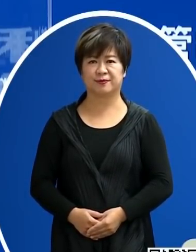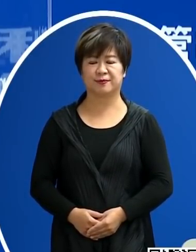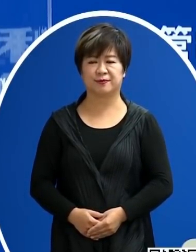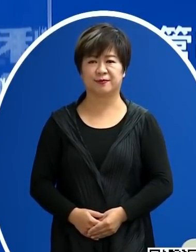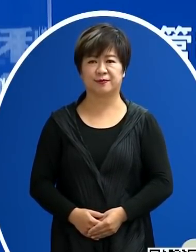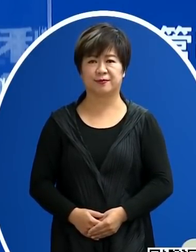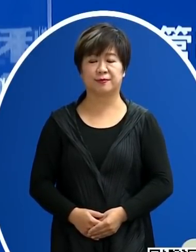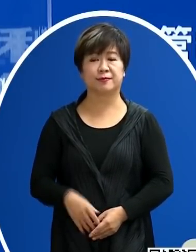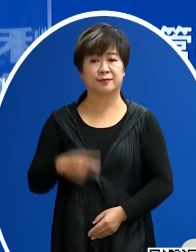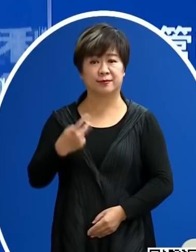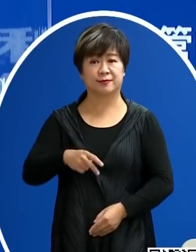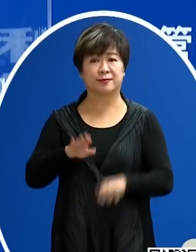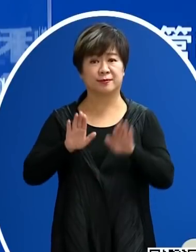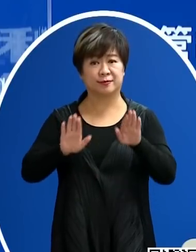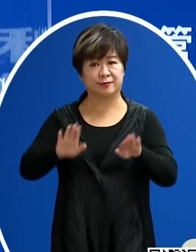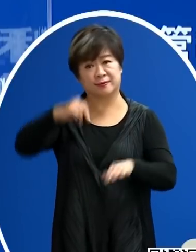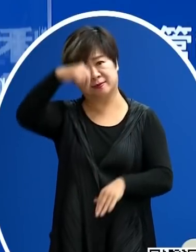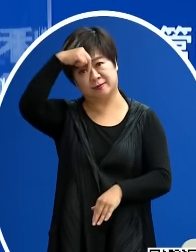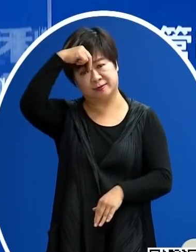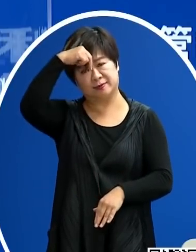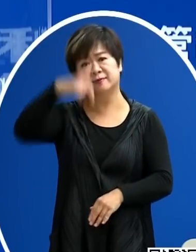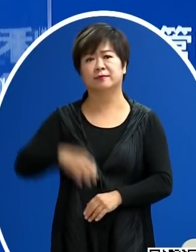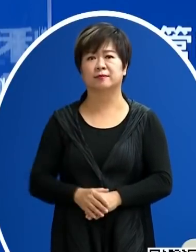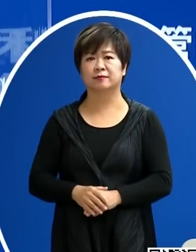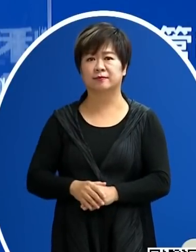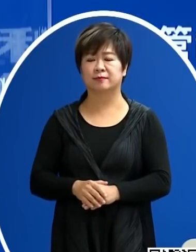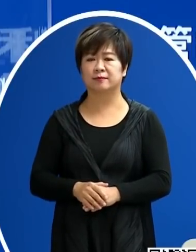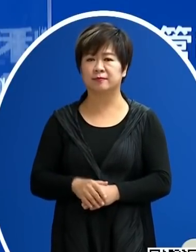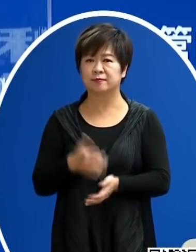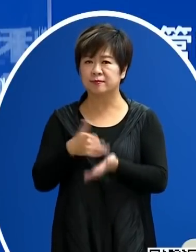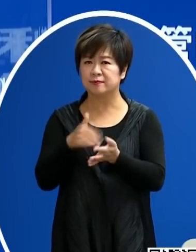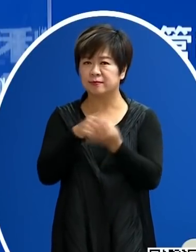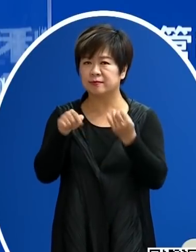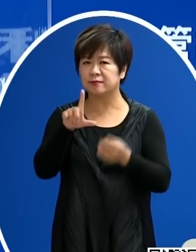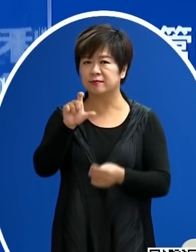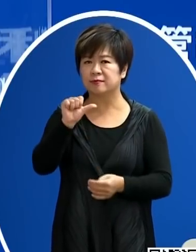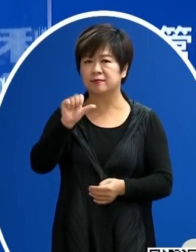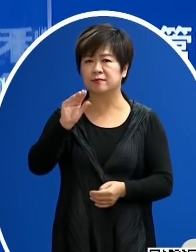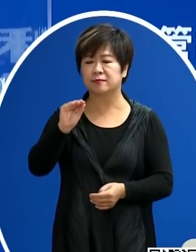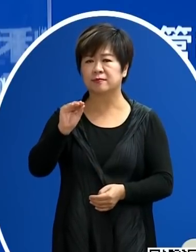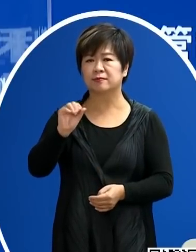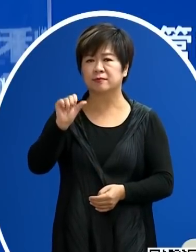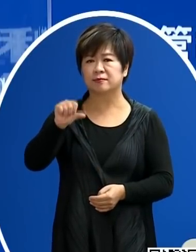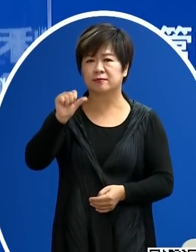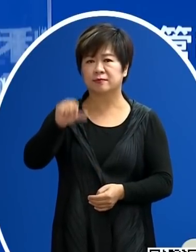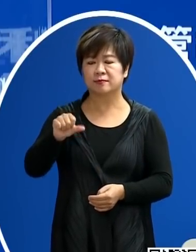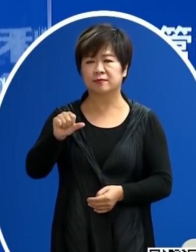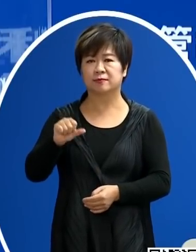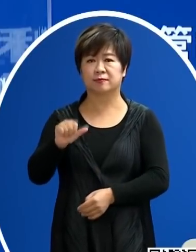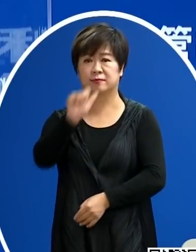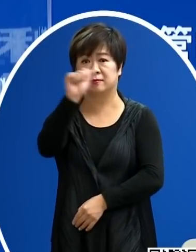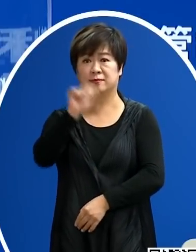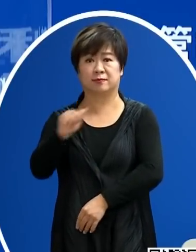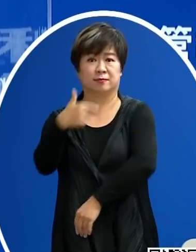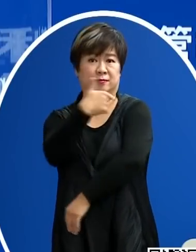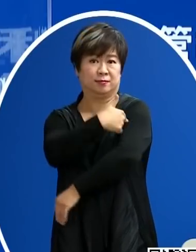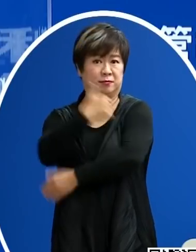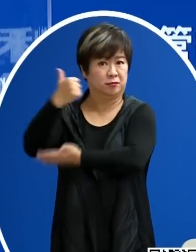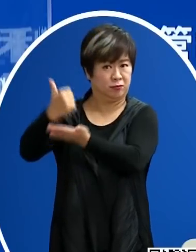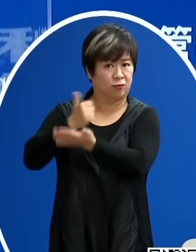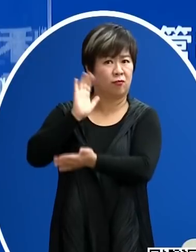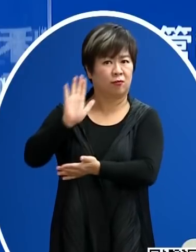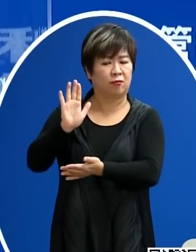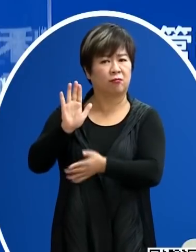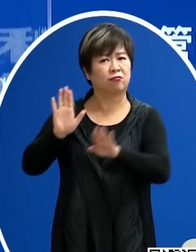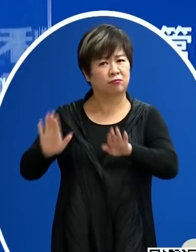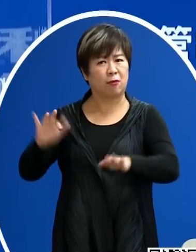然后今天下午哈，今天下午我们有65.6万剂的 A G 的疫苗哈，到下午哈，那应